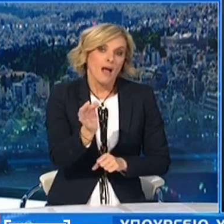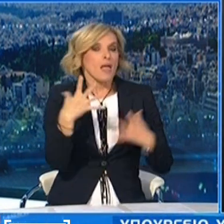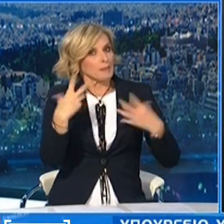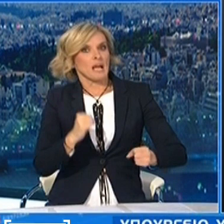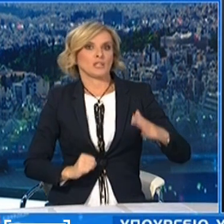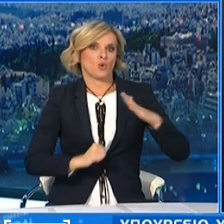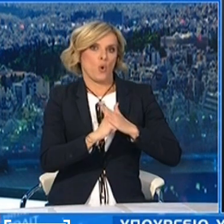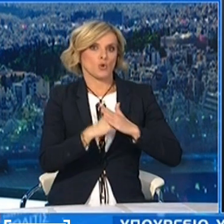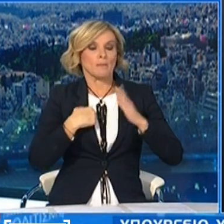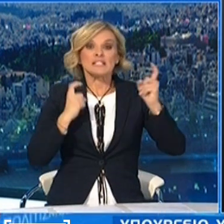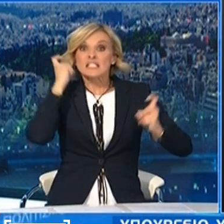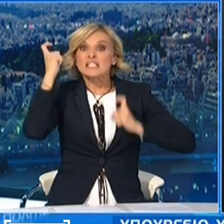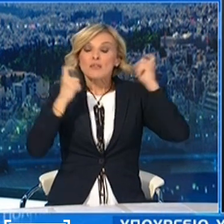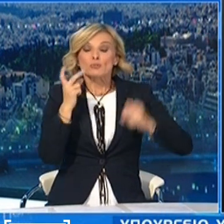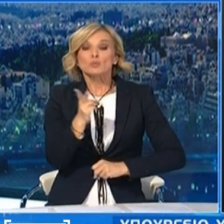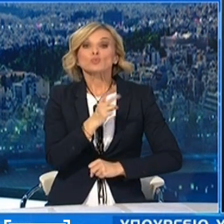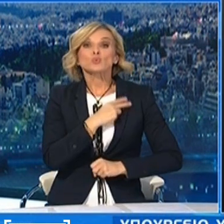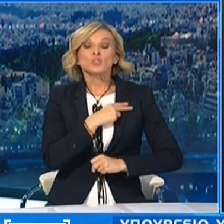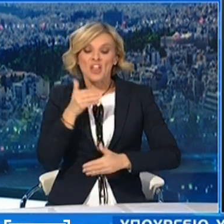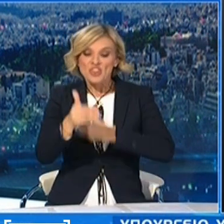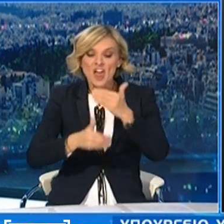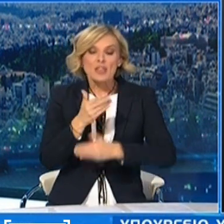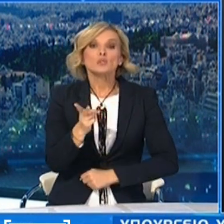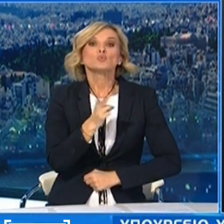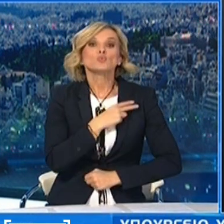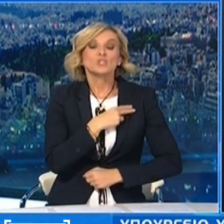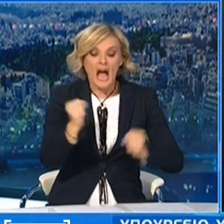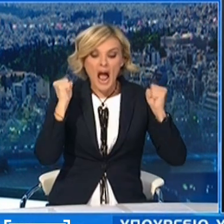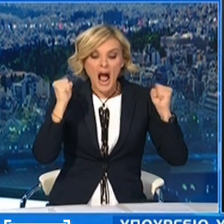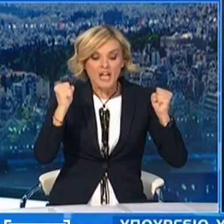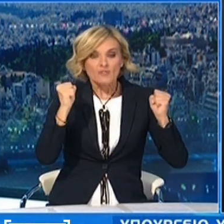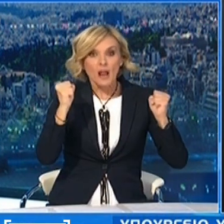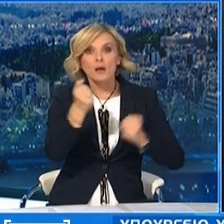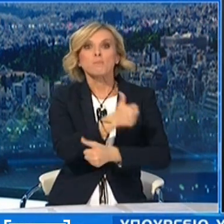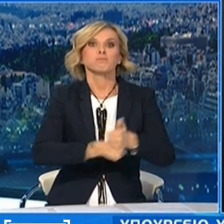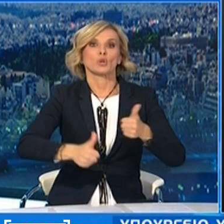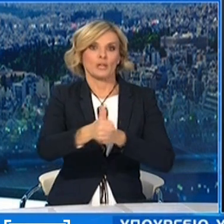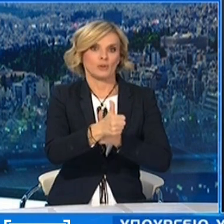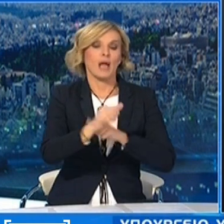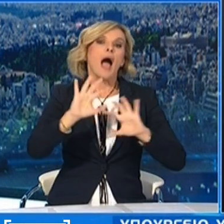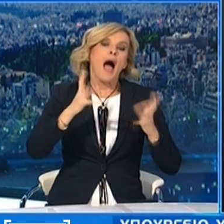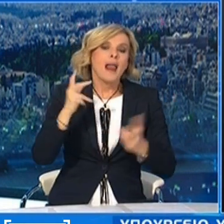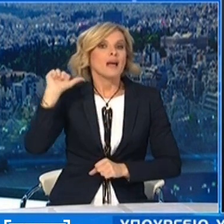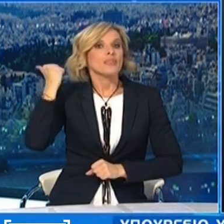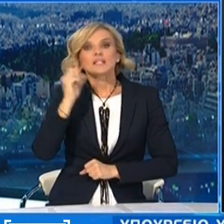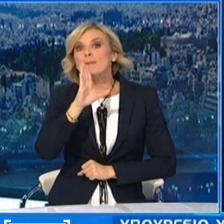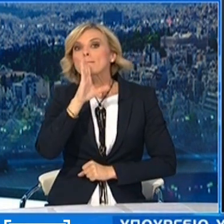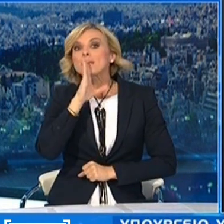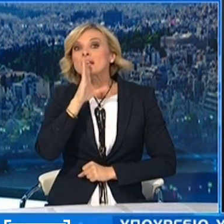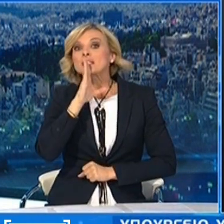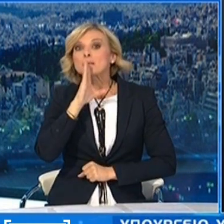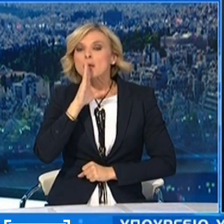πάντα με τα πρωτόκολλα τα οποία πραγματικά δημιουργούν ασφαλιστικές δικλείδες. Χτες το μεσημέρι,